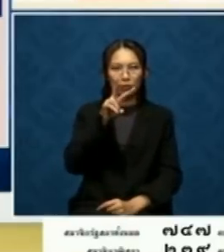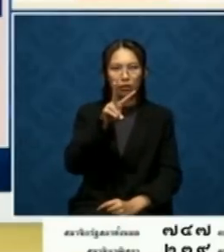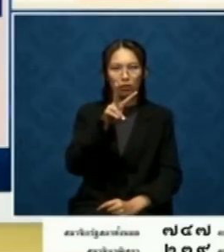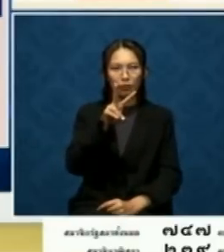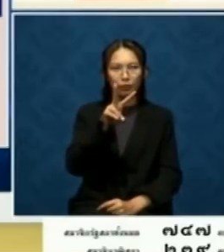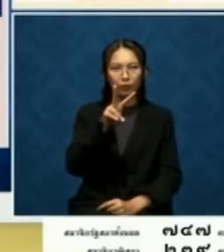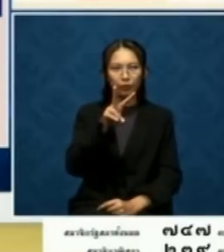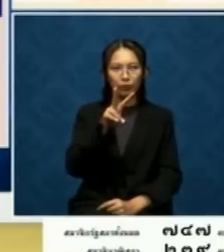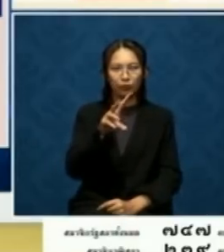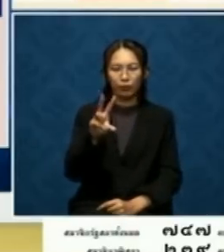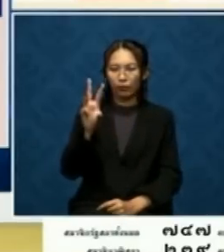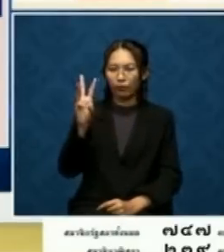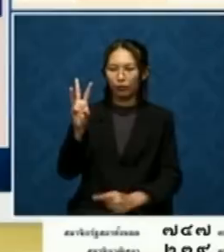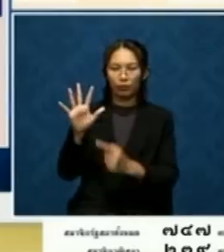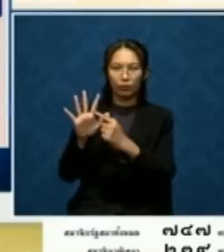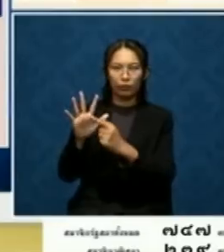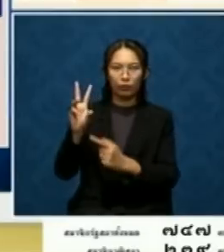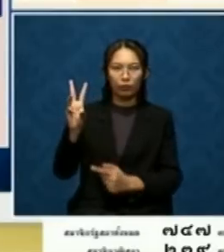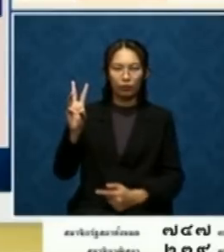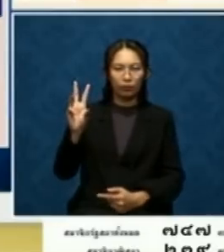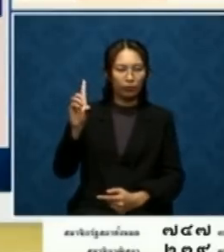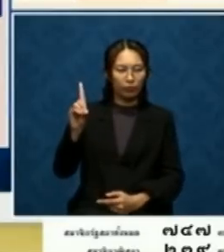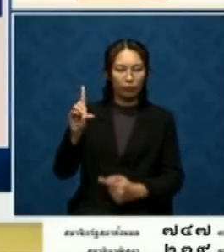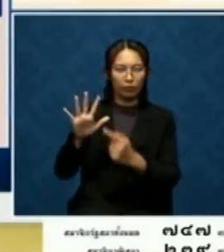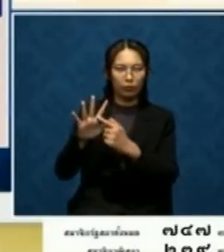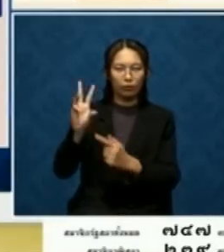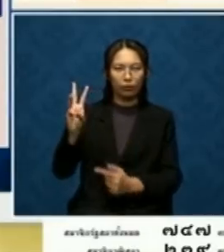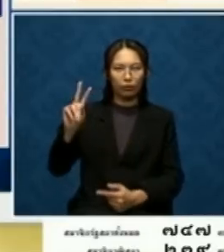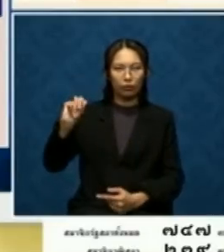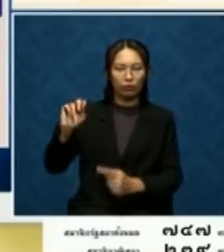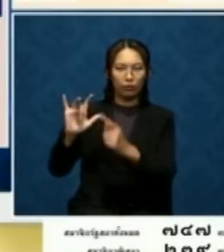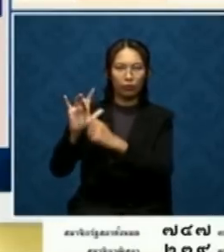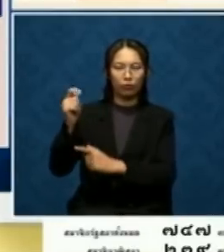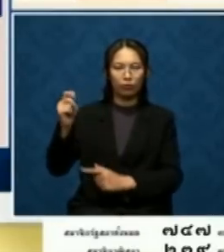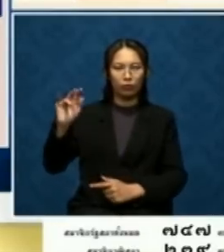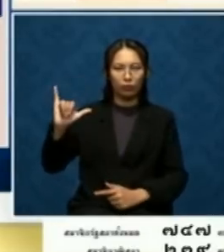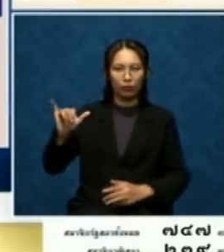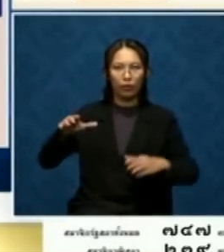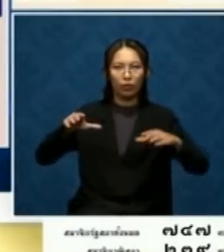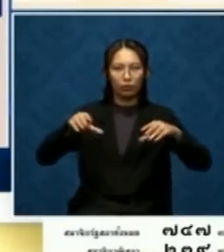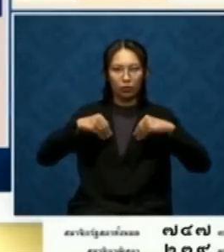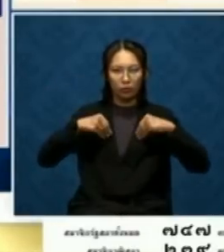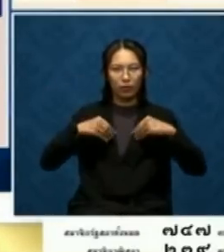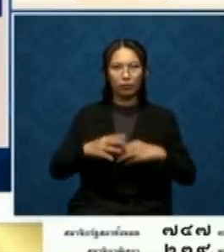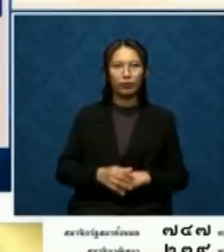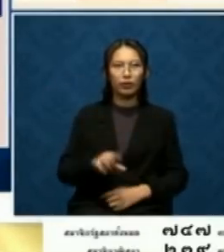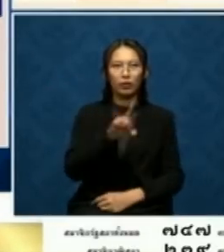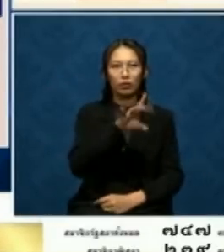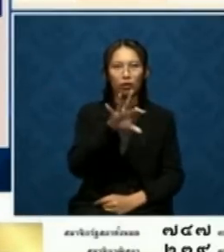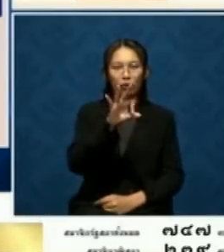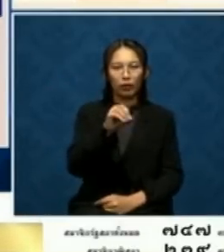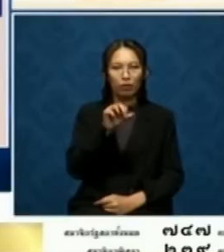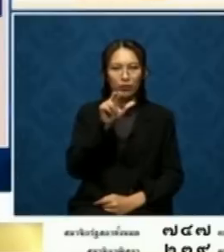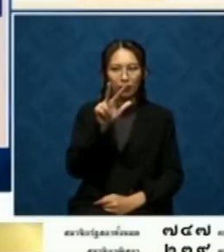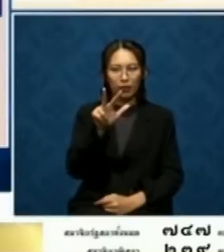เห็นชอบไปแล้ว33ท่านครึ่งทางของสมาชิกวุฒิสภาไปแล้วนะคะแล้วก็สำหรับสสก็ให้ความเห็นชอบ